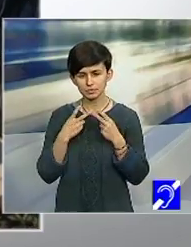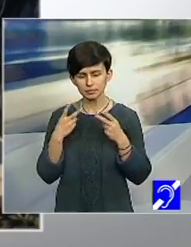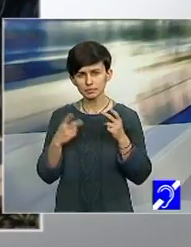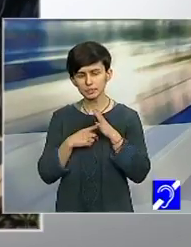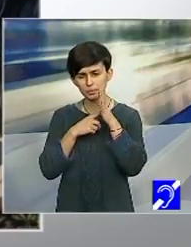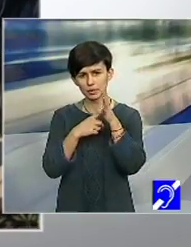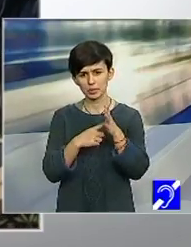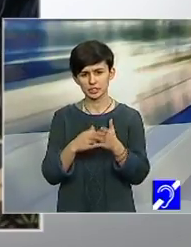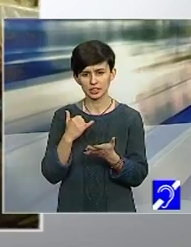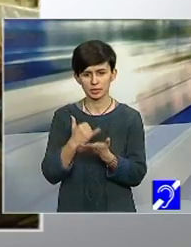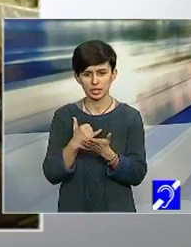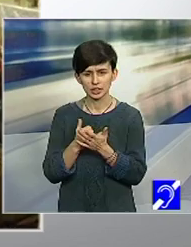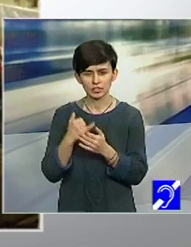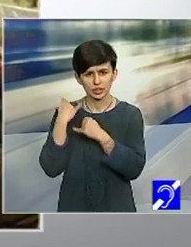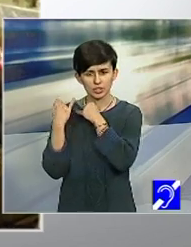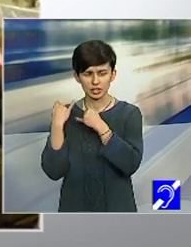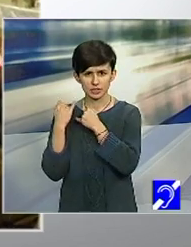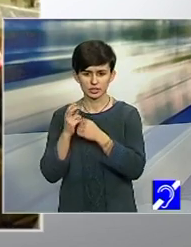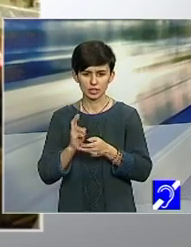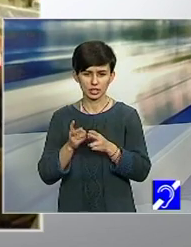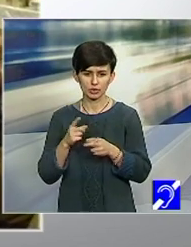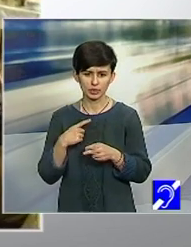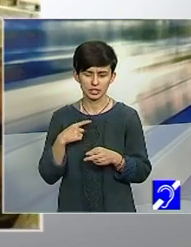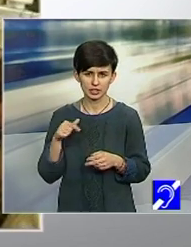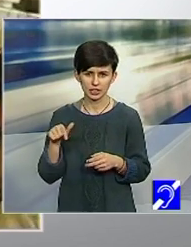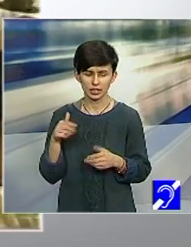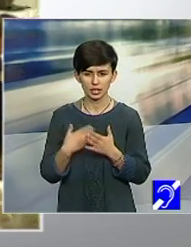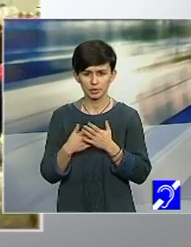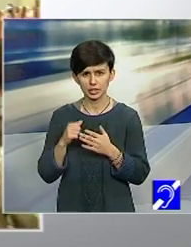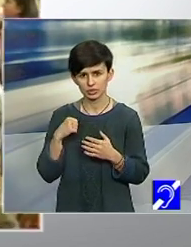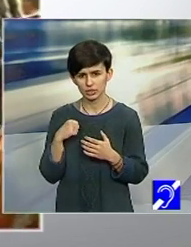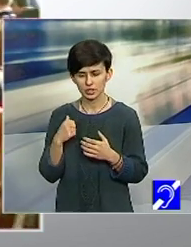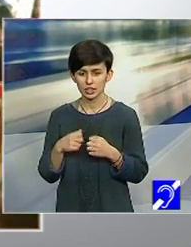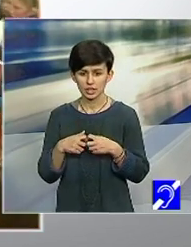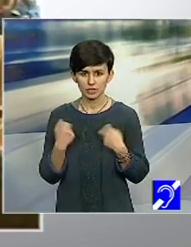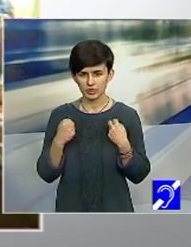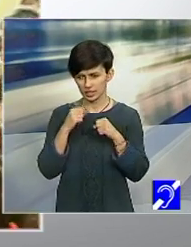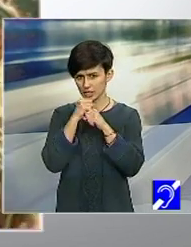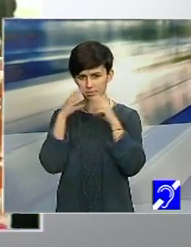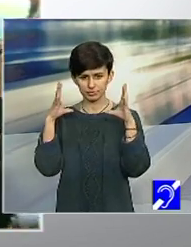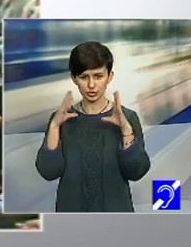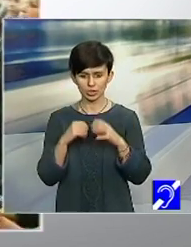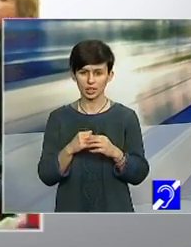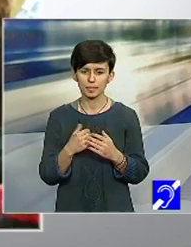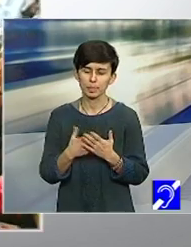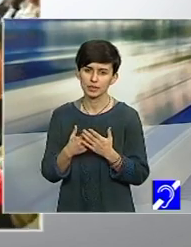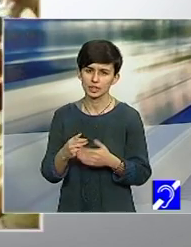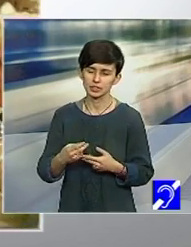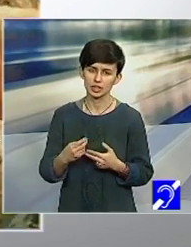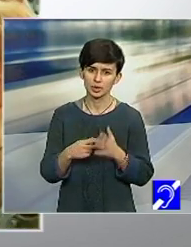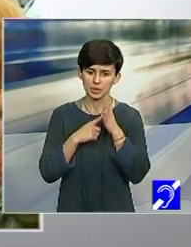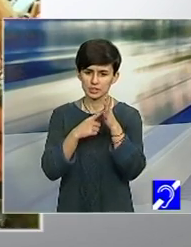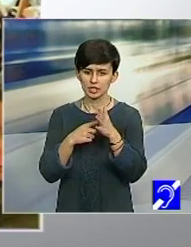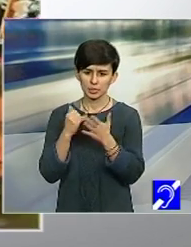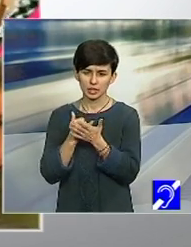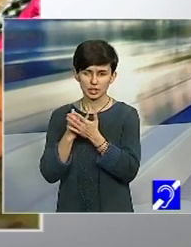tinerilor noștri adevărul istoric așa cum este el. Bineînțeles, fără a-i speria, de a le transmite adevărul istoric,